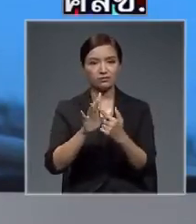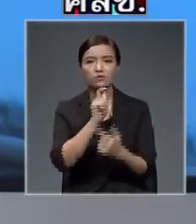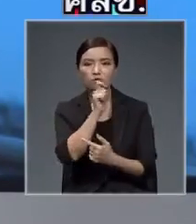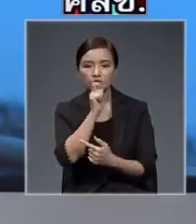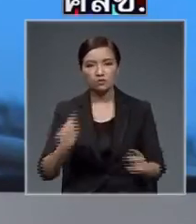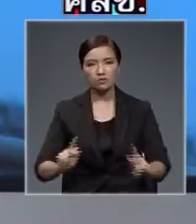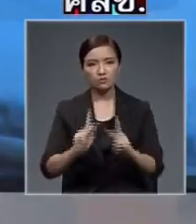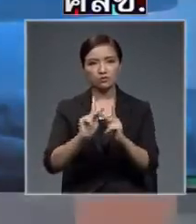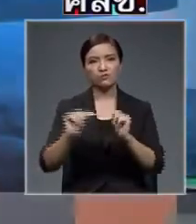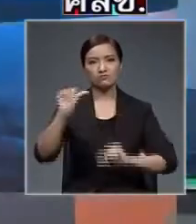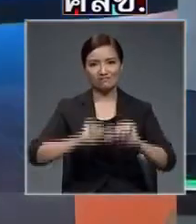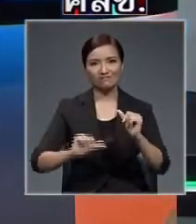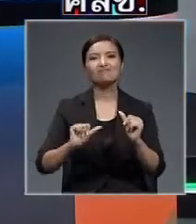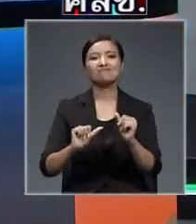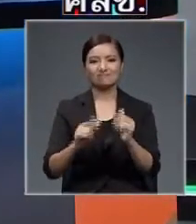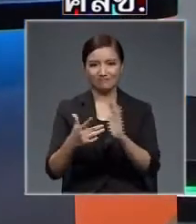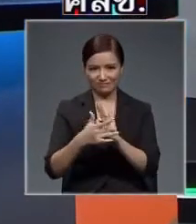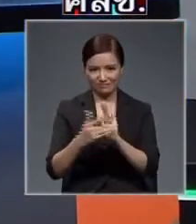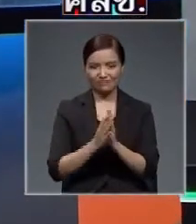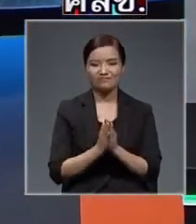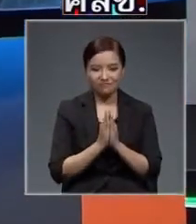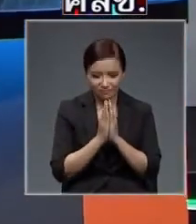ค่ะท่านโฆษกสวัสดีค่ะ สวัสดีค่ะ